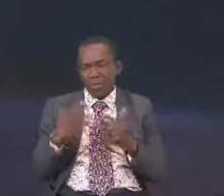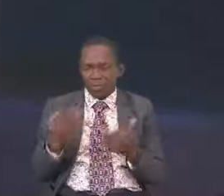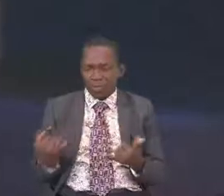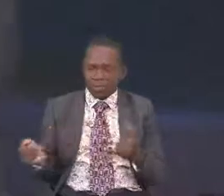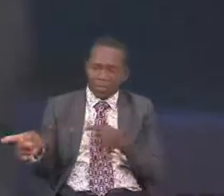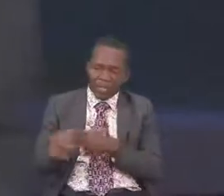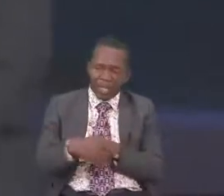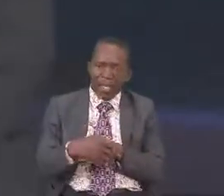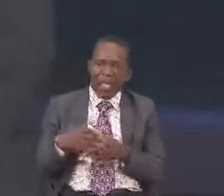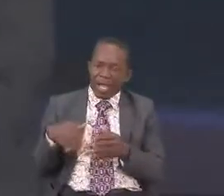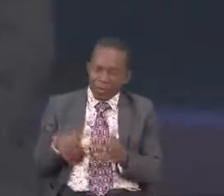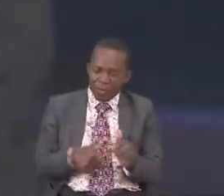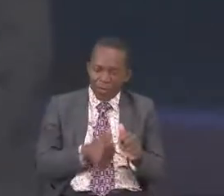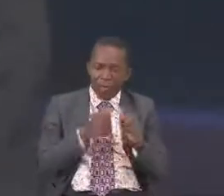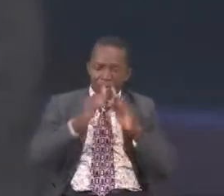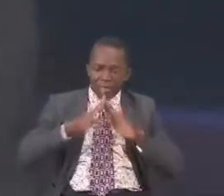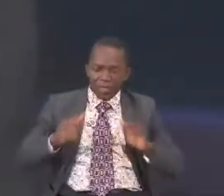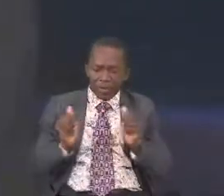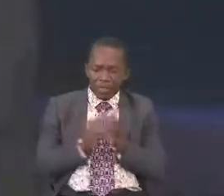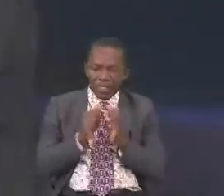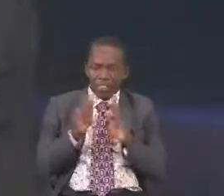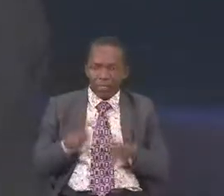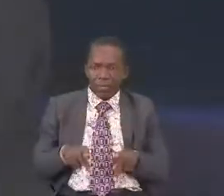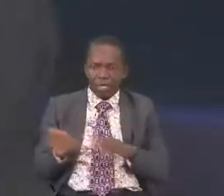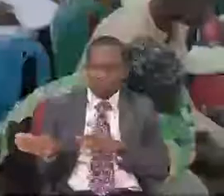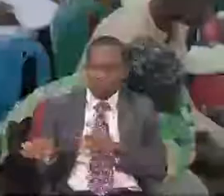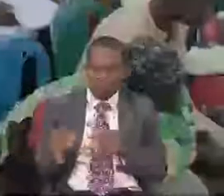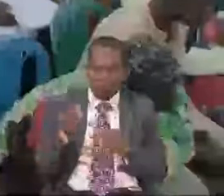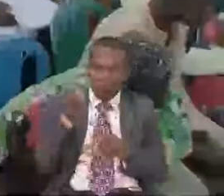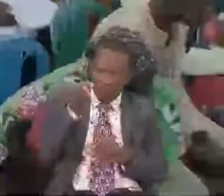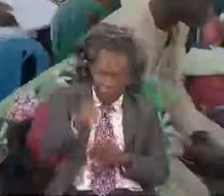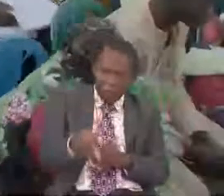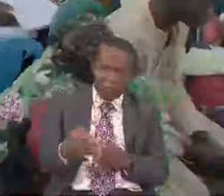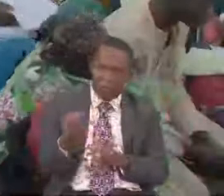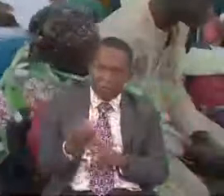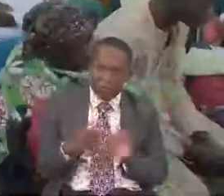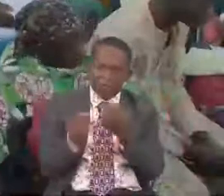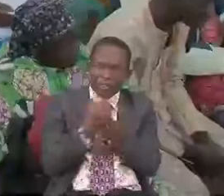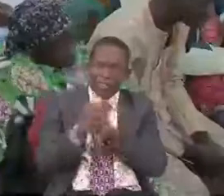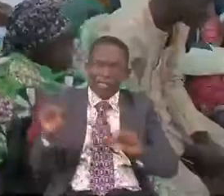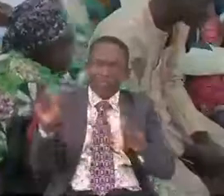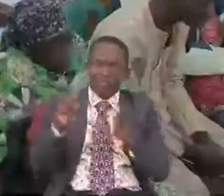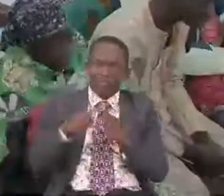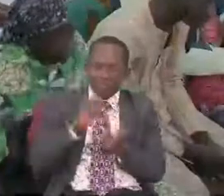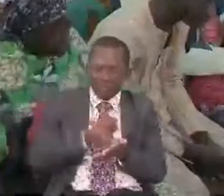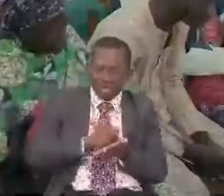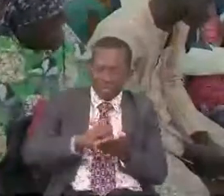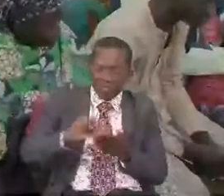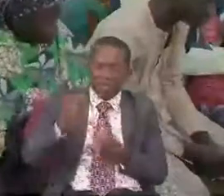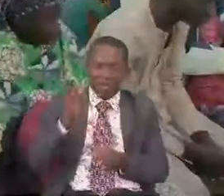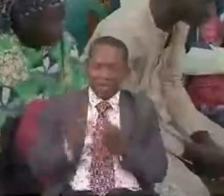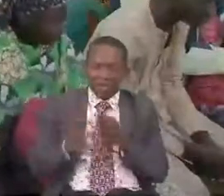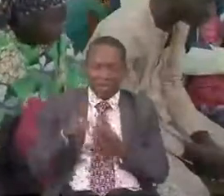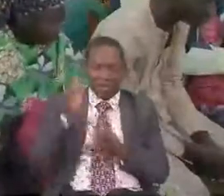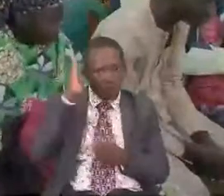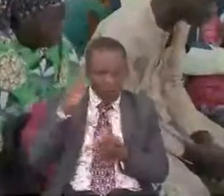Tu dois avancer. Pour le salut, du salut à la sanctification. Si tu veux pouvoir rechercher la paix avec tous les hommes,